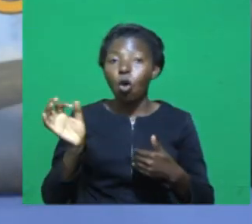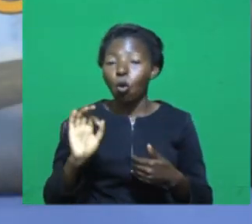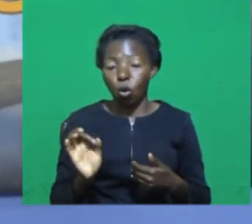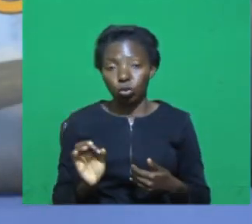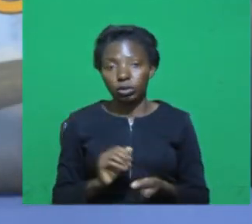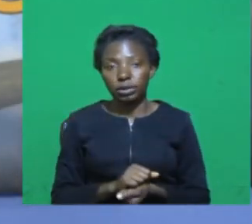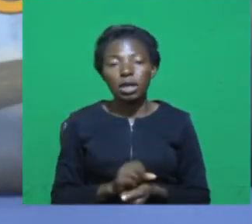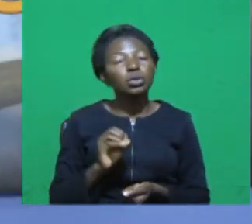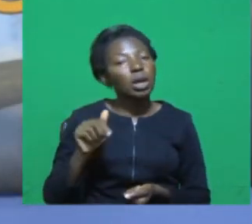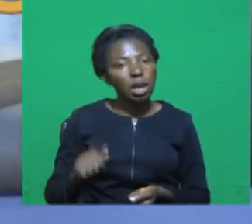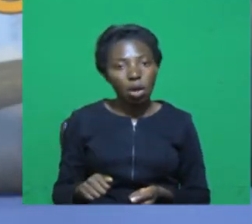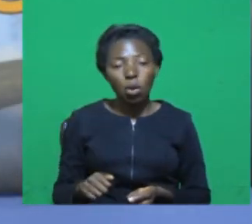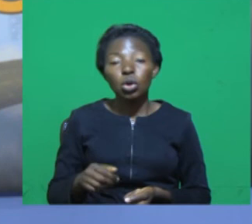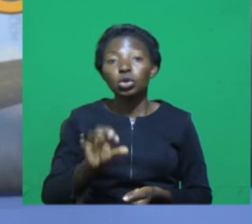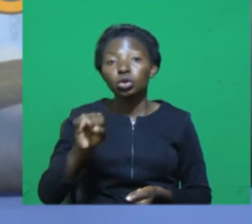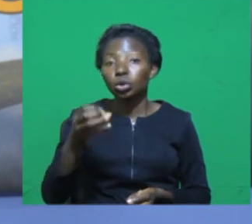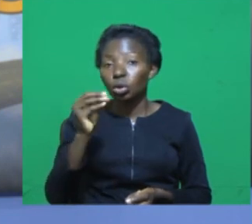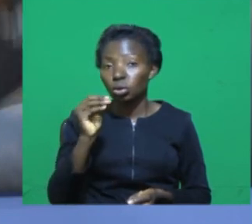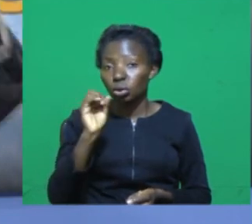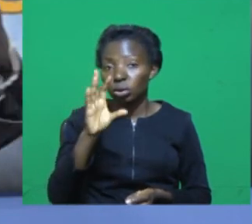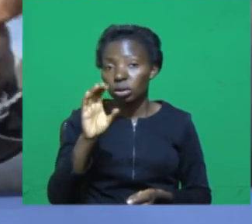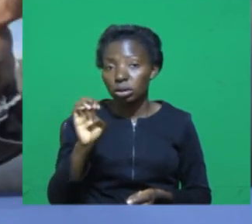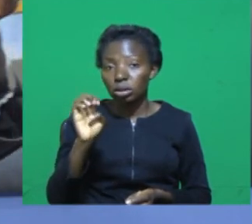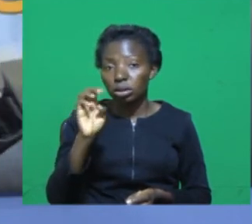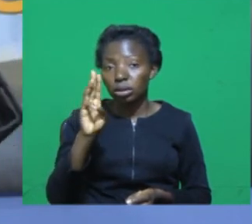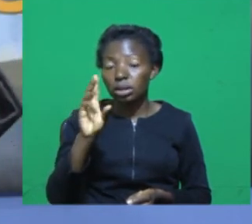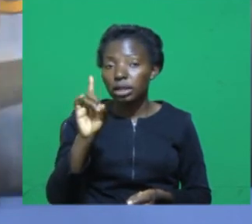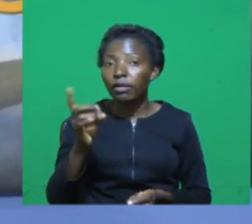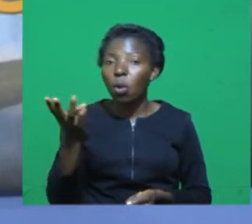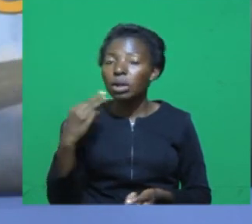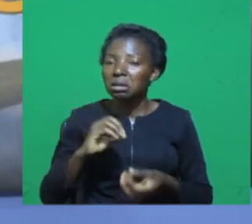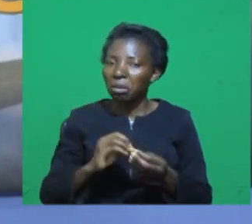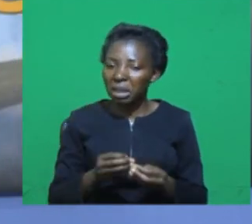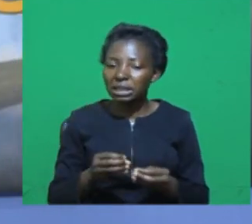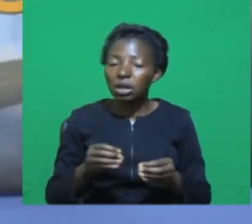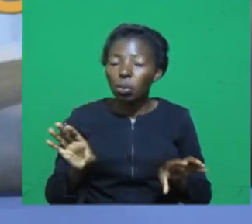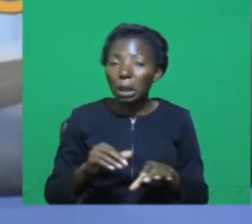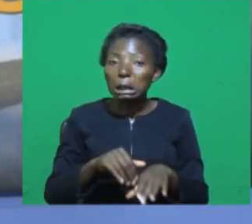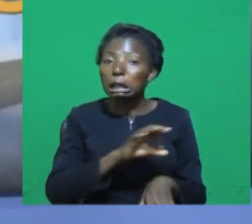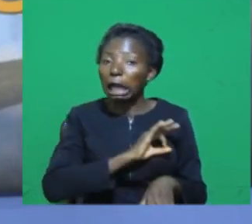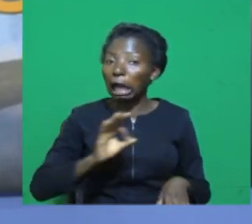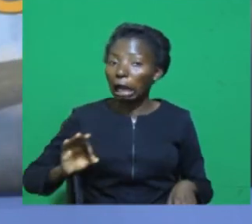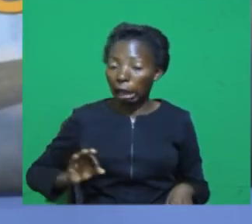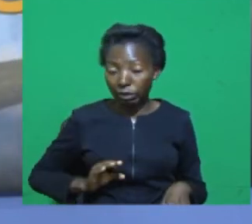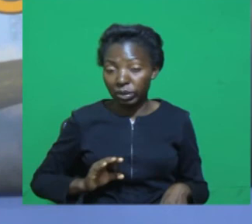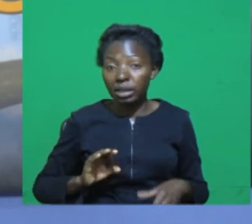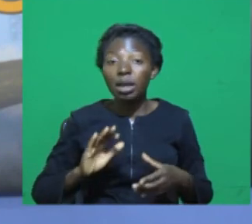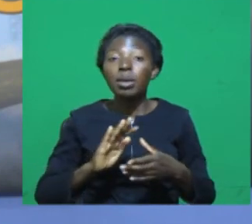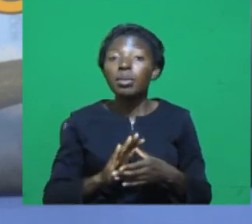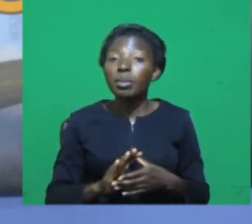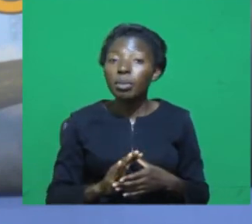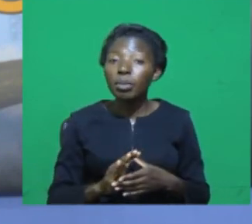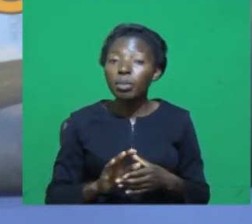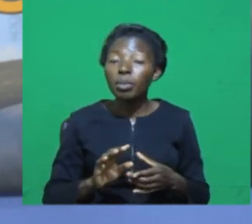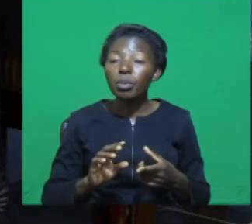NdiJoseph angaitwa governor nditika. Right. Mukuru chaizvo munyika yeEgypt. Saka ari kunzi nekuti aive pamusoro